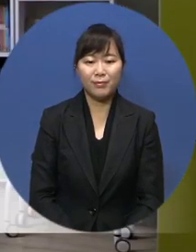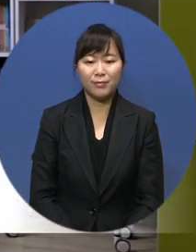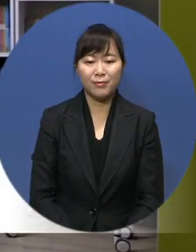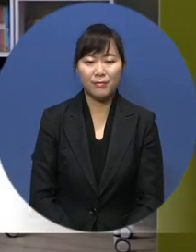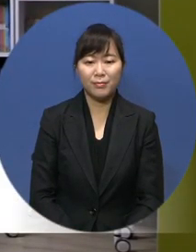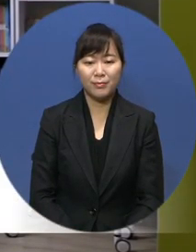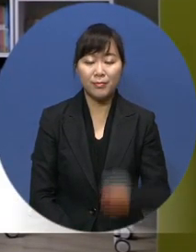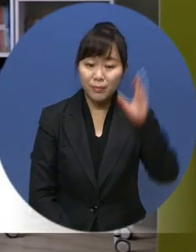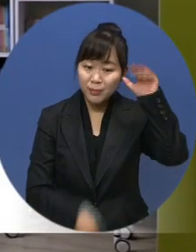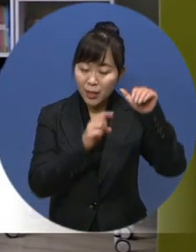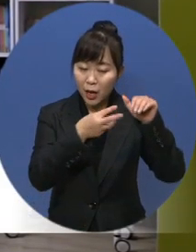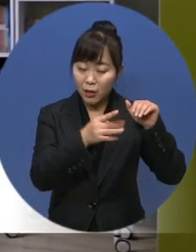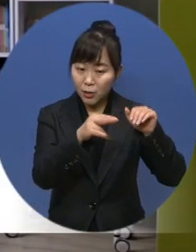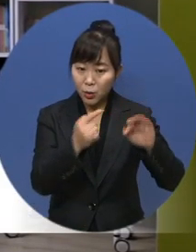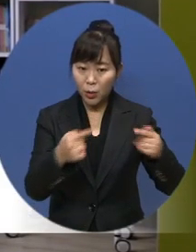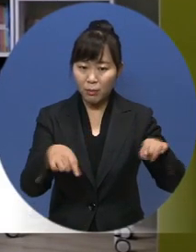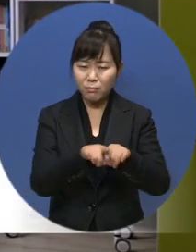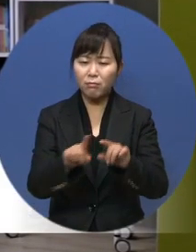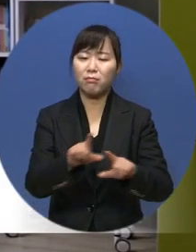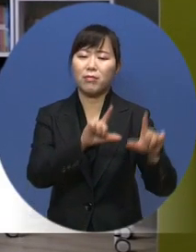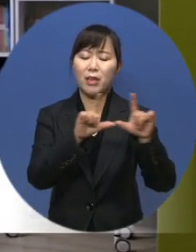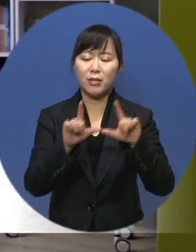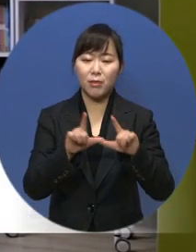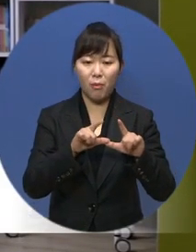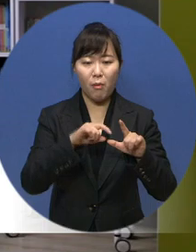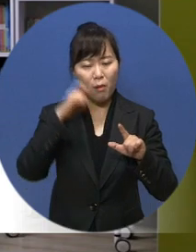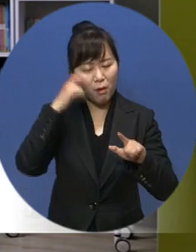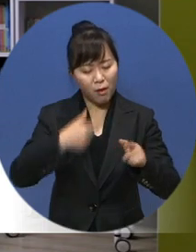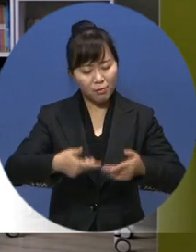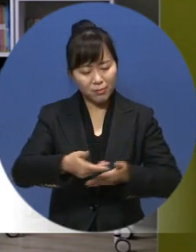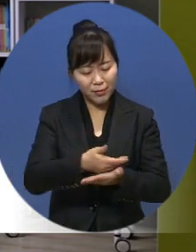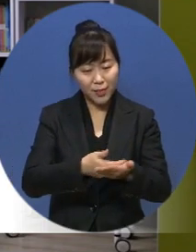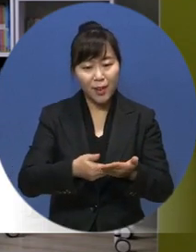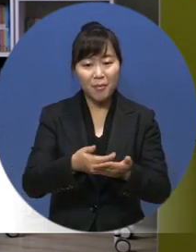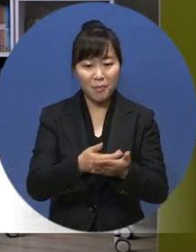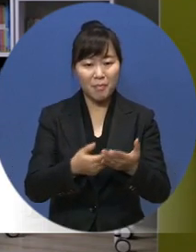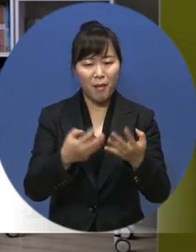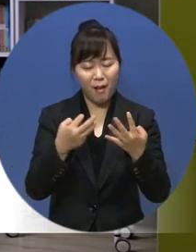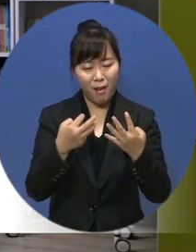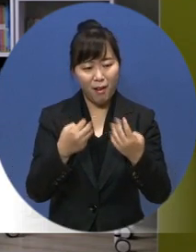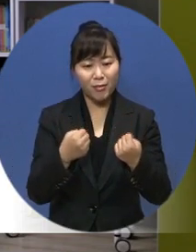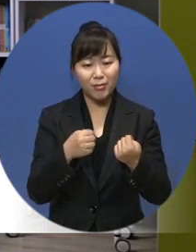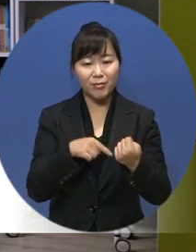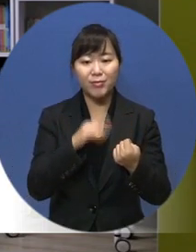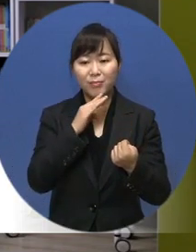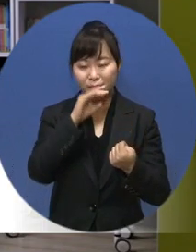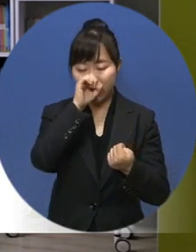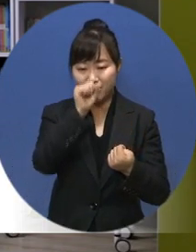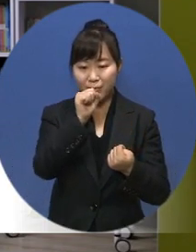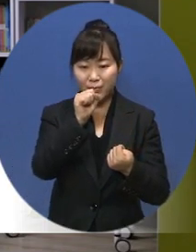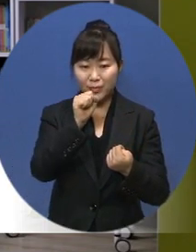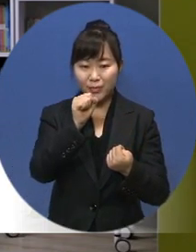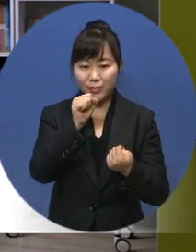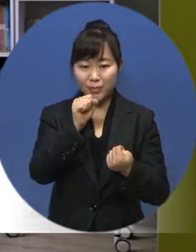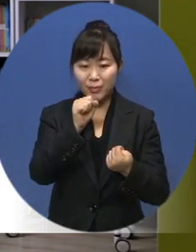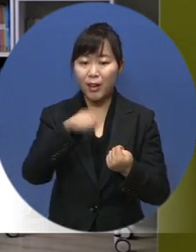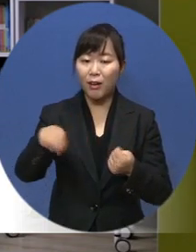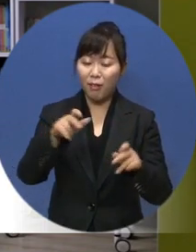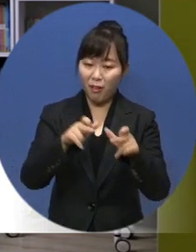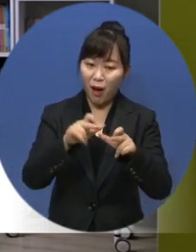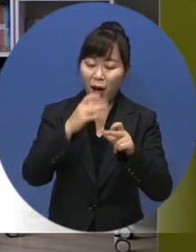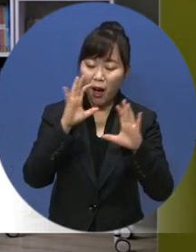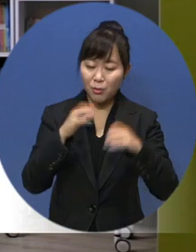레터 랑 생활하면서 이제 교감을 많이 많이 느껴져서 너무 좁고 내도